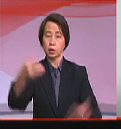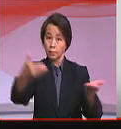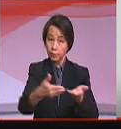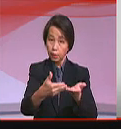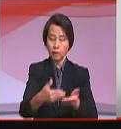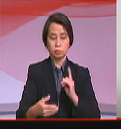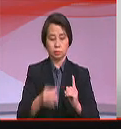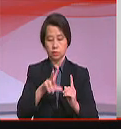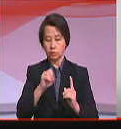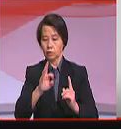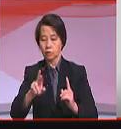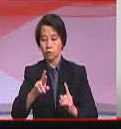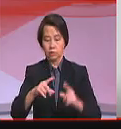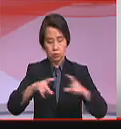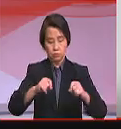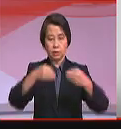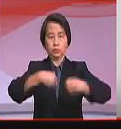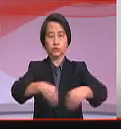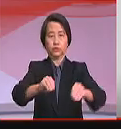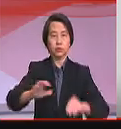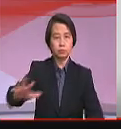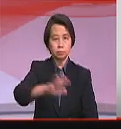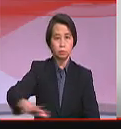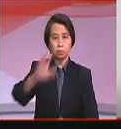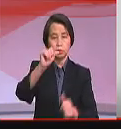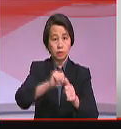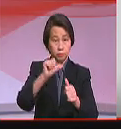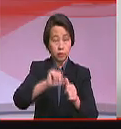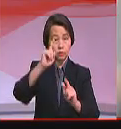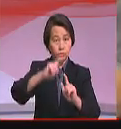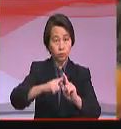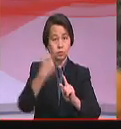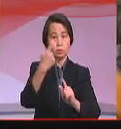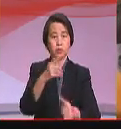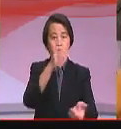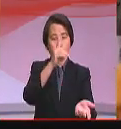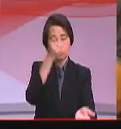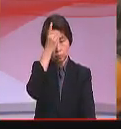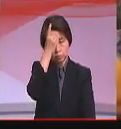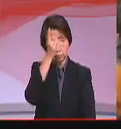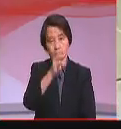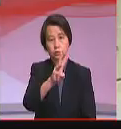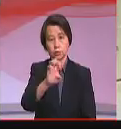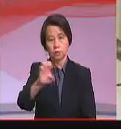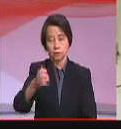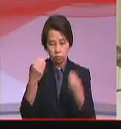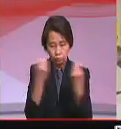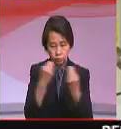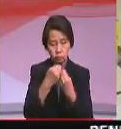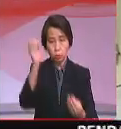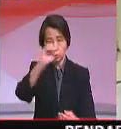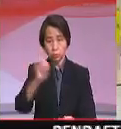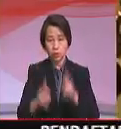lebih 130000 pas terjual secara purata setiap bulan Datuk Seri Dr memaklumkan statistik peratusan